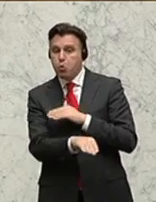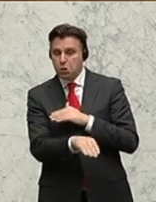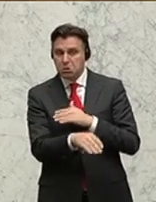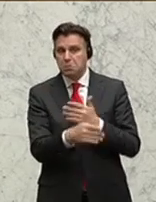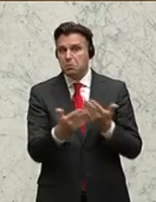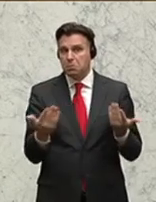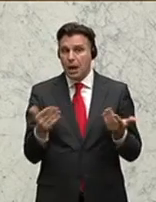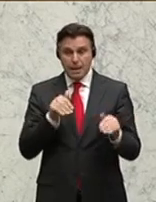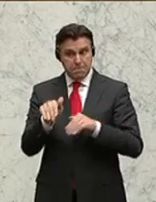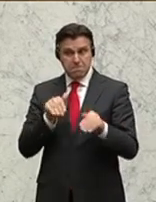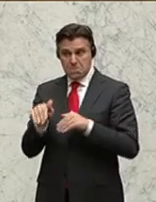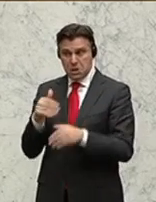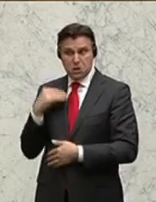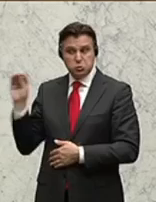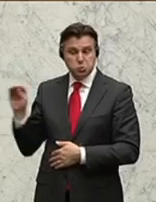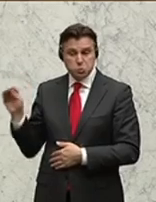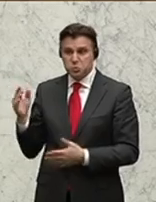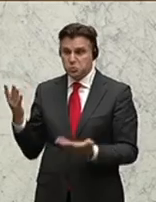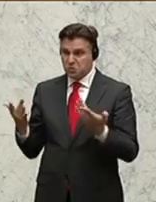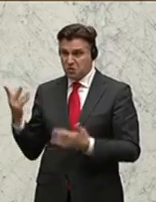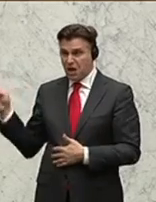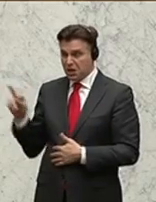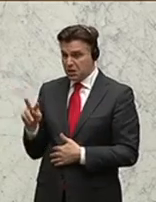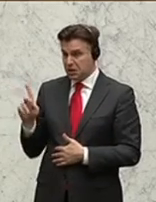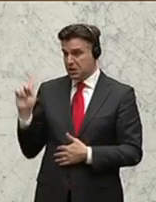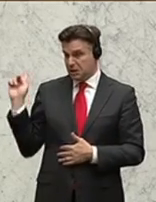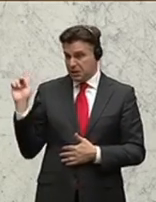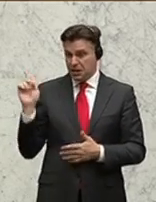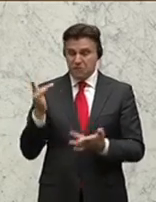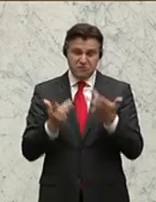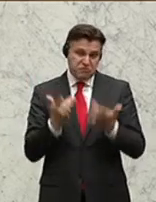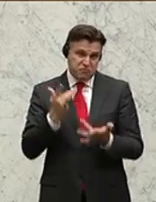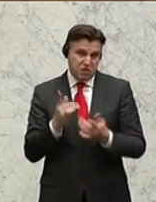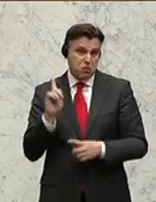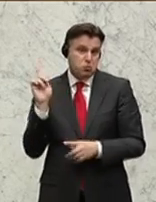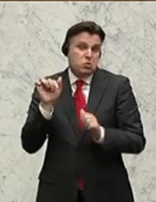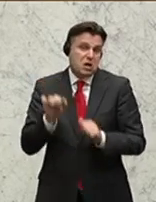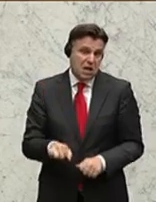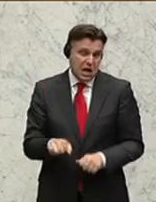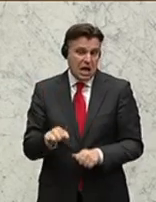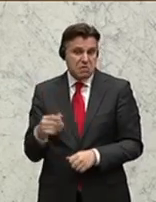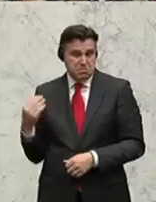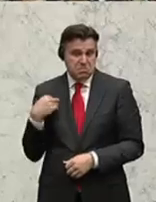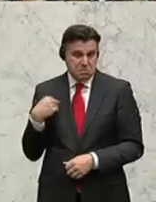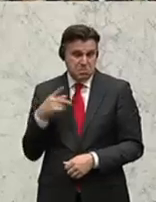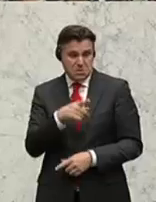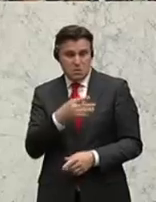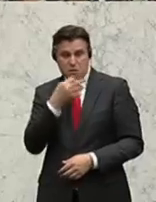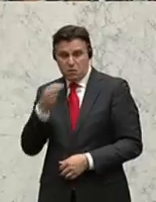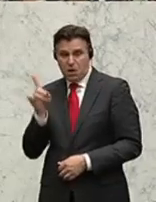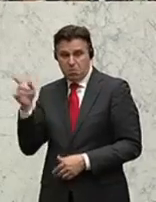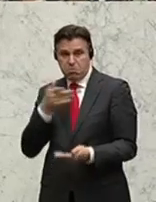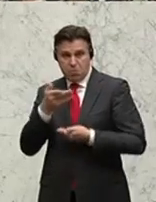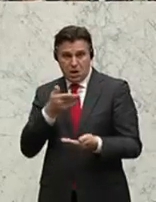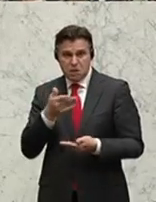hat mir der Herr Minister bisher nicht beantwortet. Ich weiß nicht, vielleicht können Sie Ihnen Ihre Berater dann, und Sie beantworten mir das, weitergeben, wie